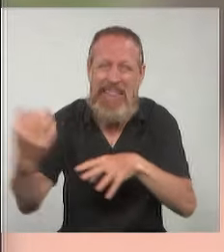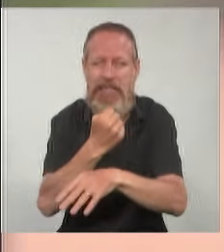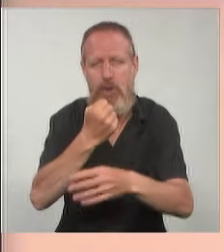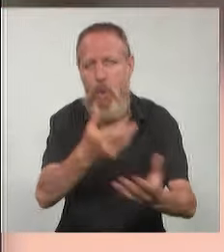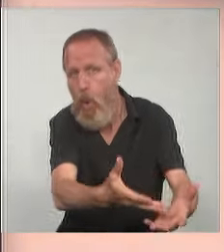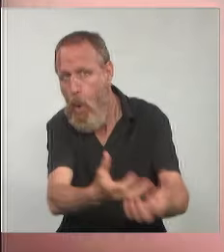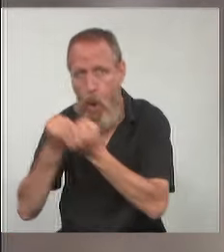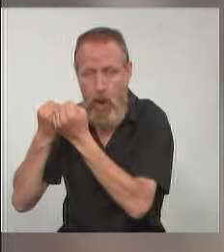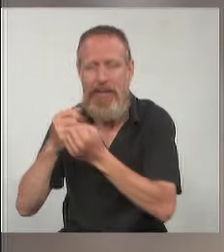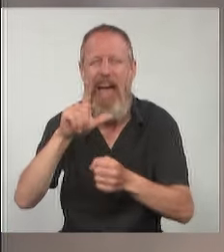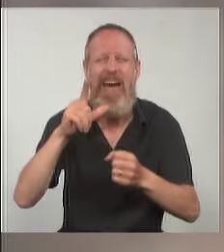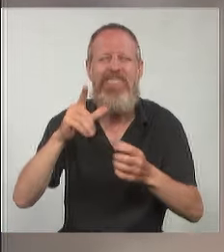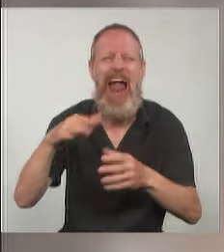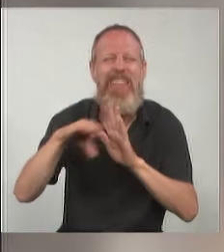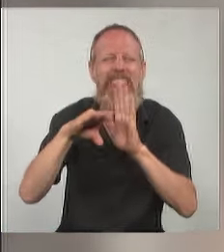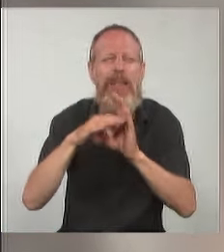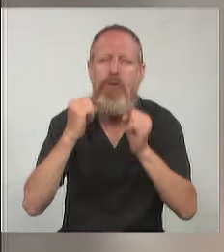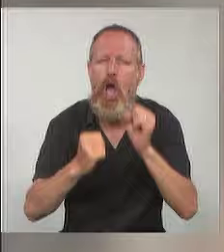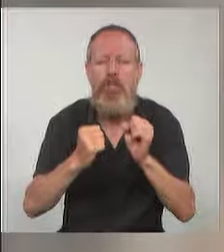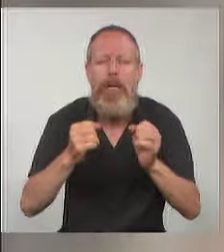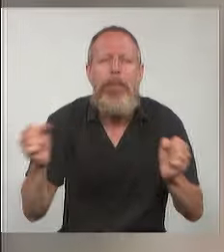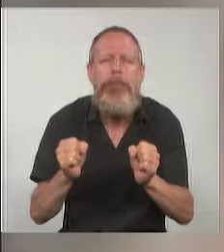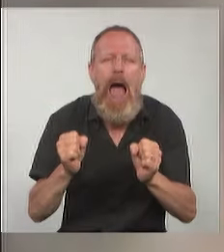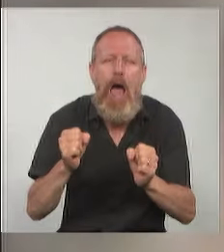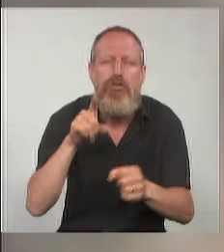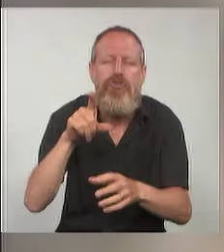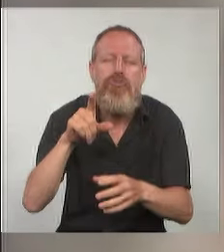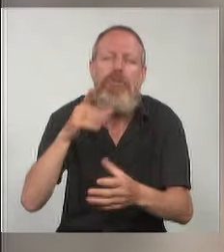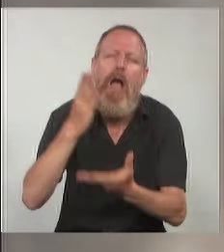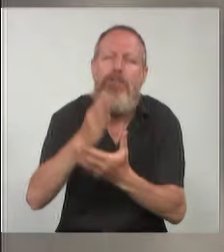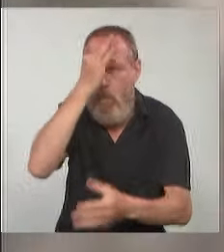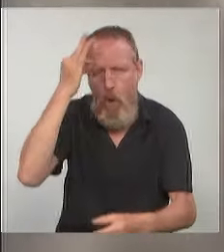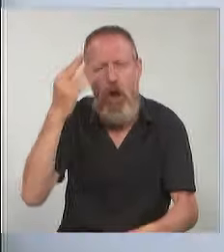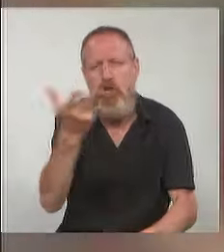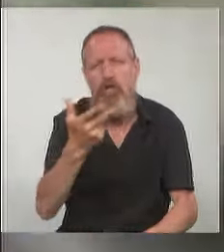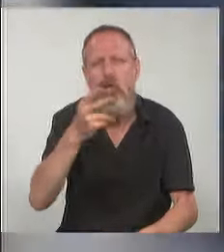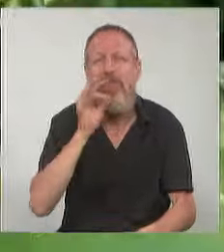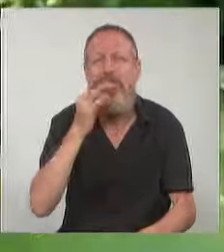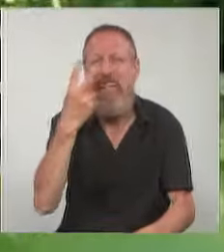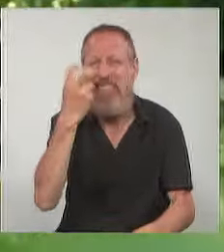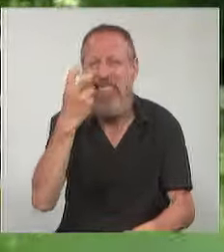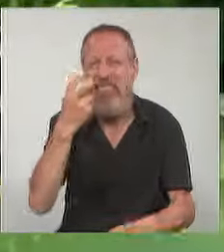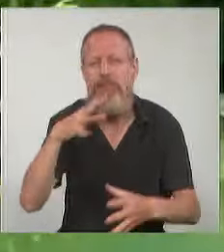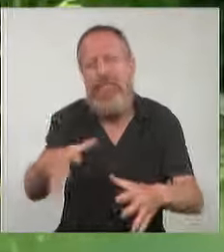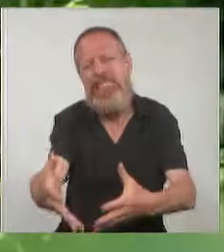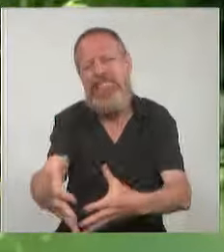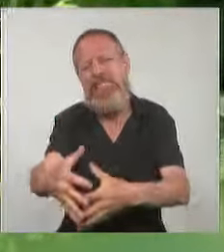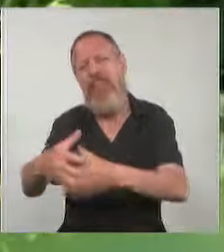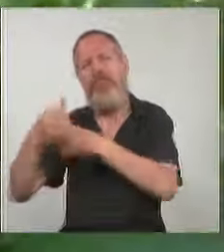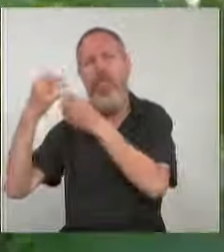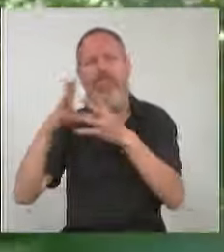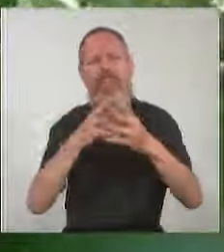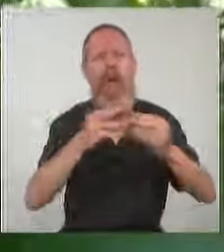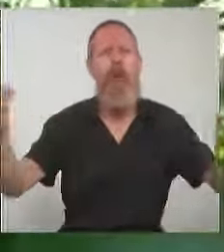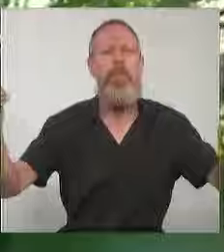הקשים והפאניקה שאחזה בהם קבעו את גורלם. השלושה בשנות ה-20 לחייהם נסחפו ונעלמו,